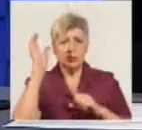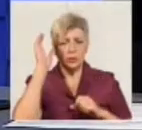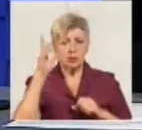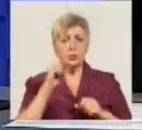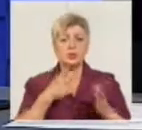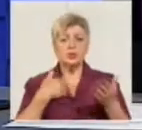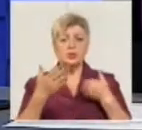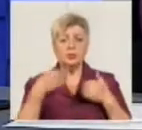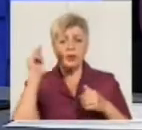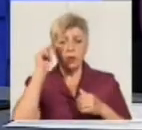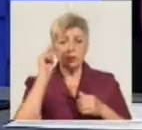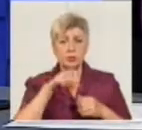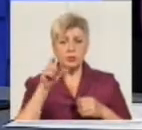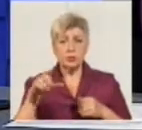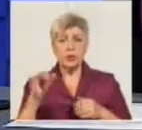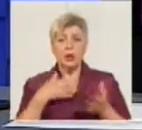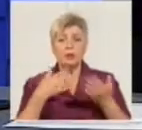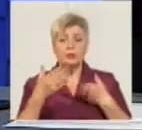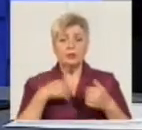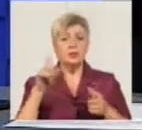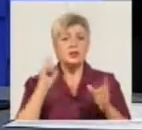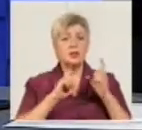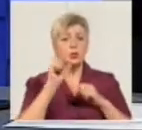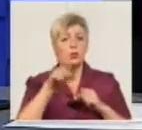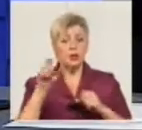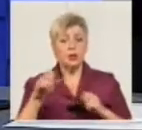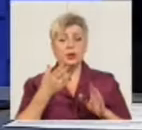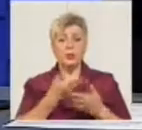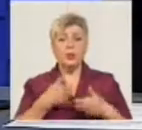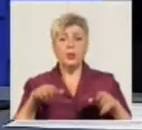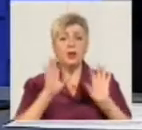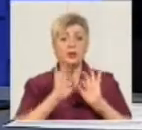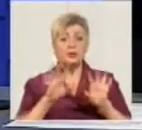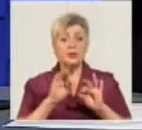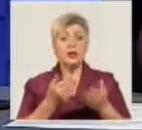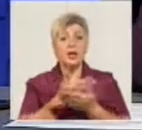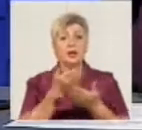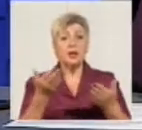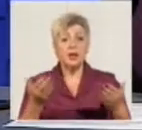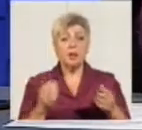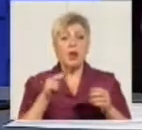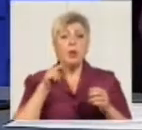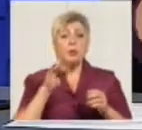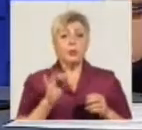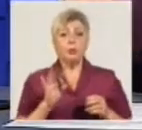з школярами, ми спілкуємося з студентами, ми розповідаємо їм принаймні про